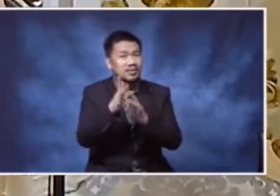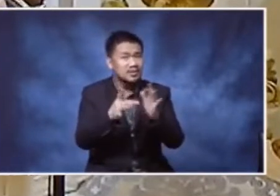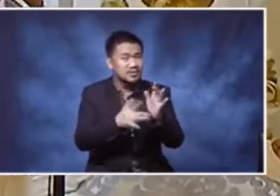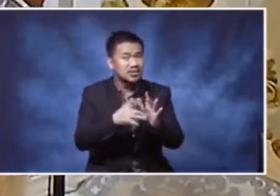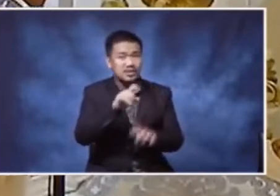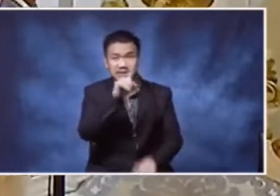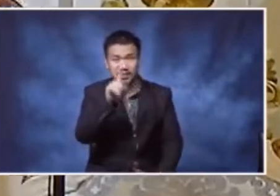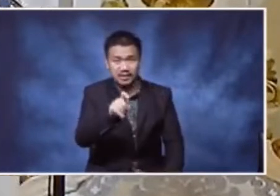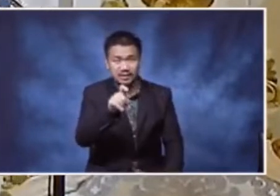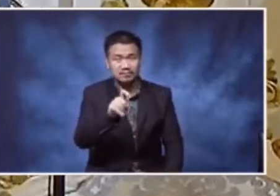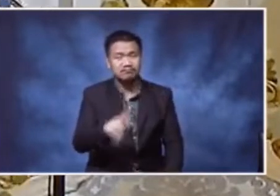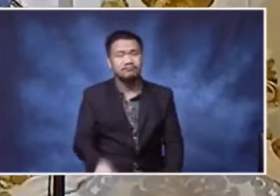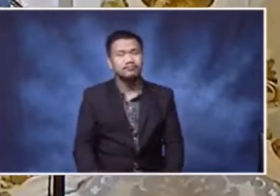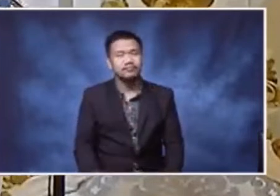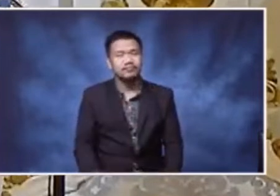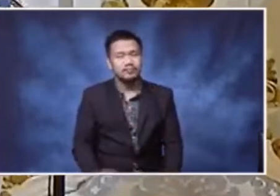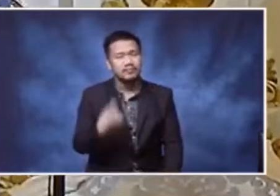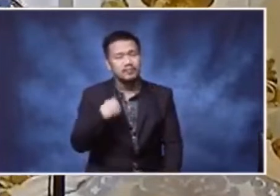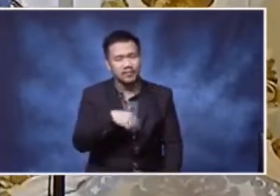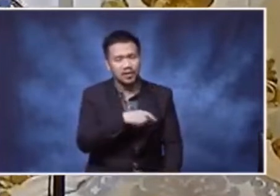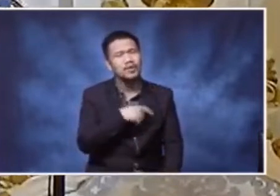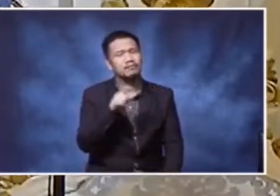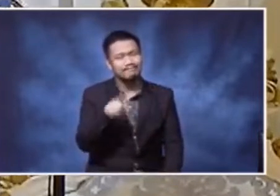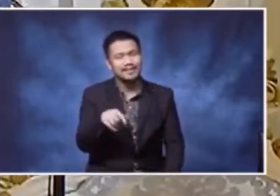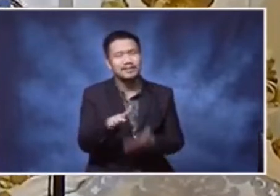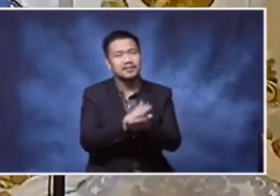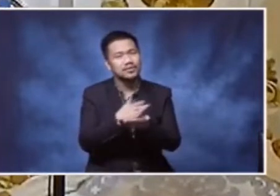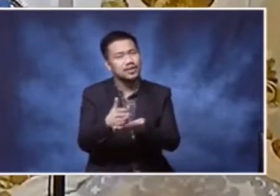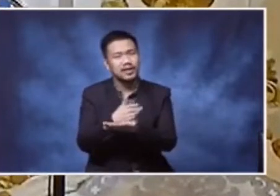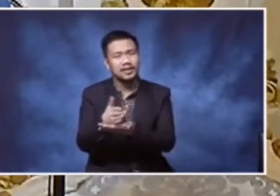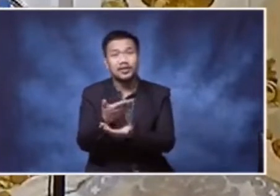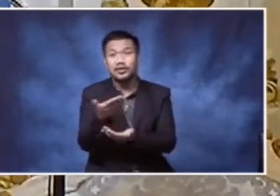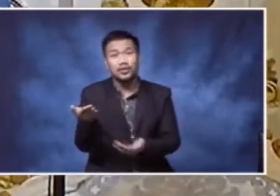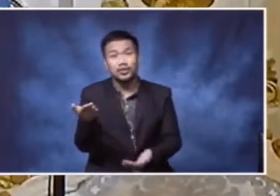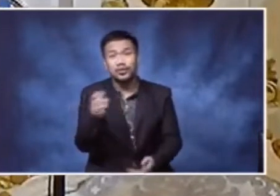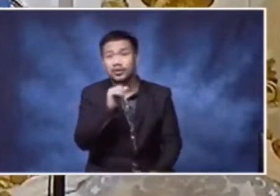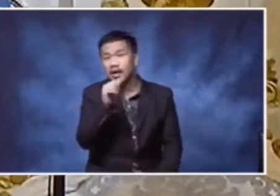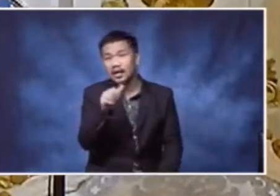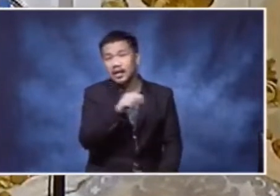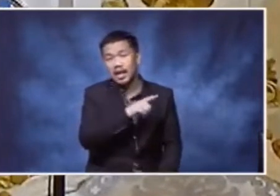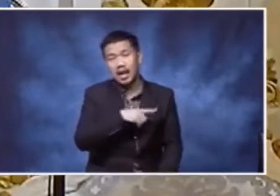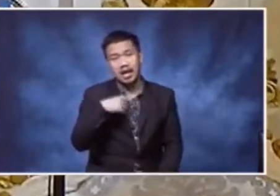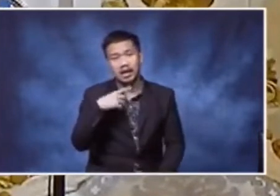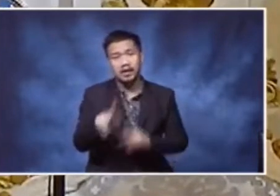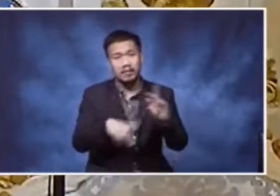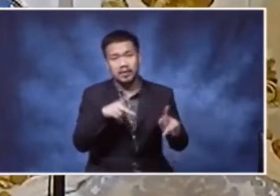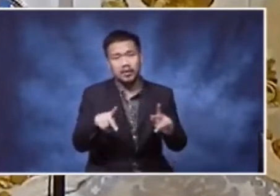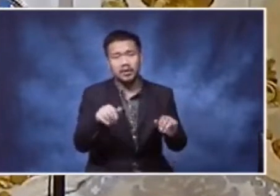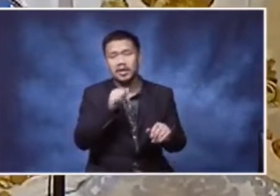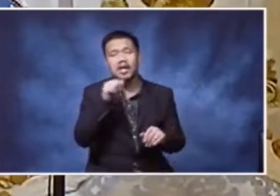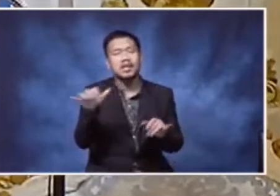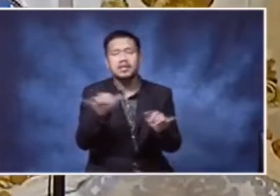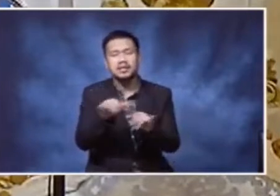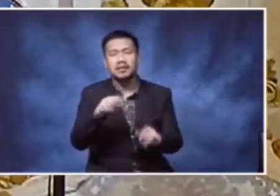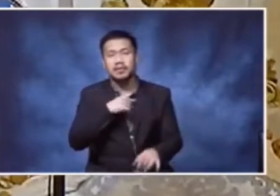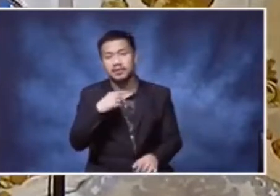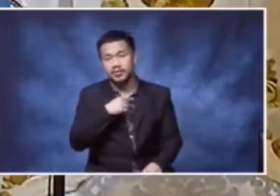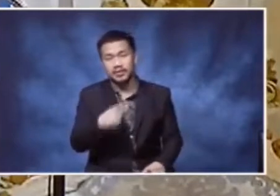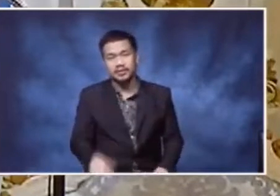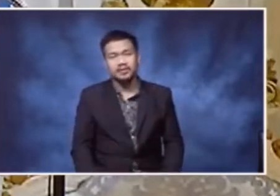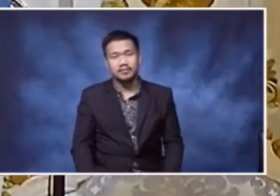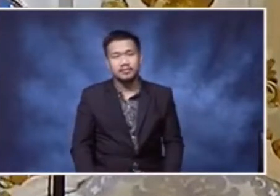Magbalita lang tayo. Hindi naman kayo, mga lay people, tulad naming mga pare. Kami, mayroon